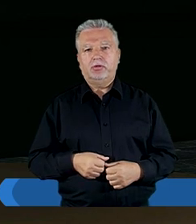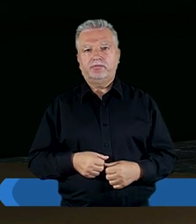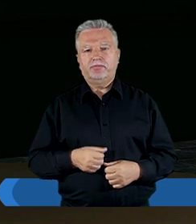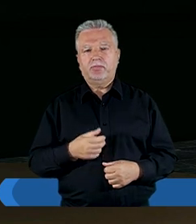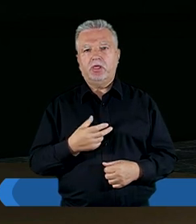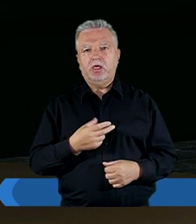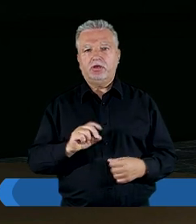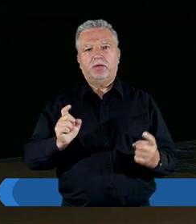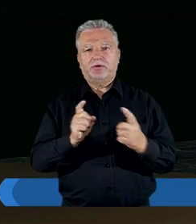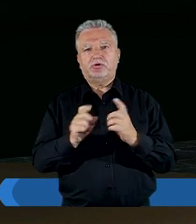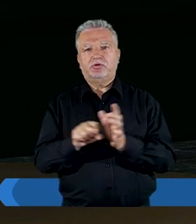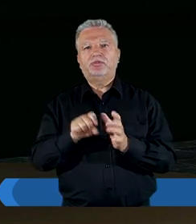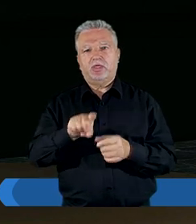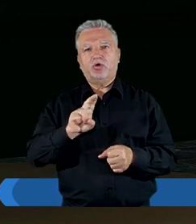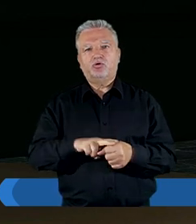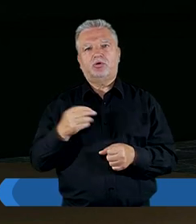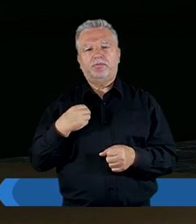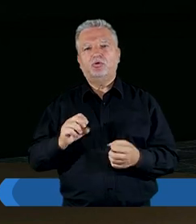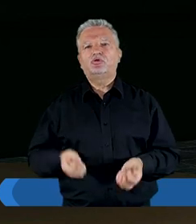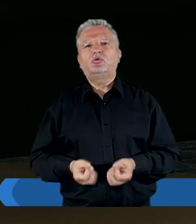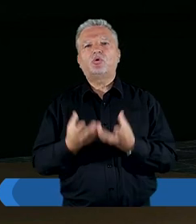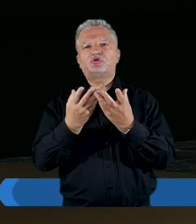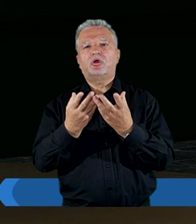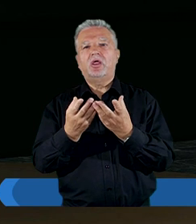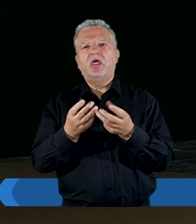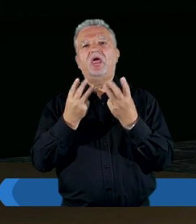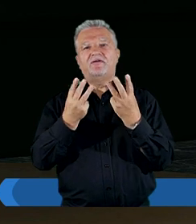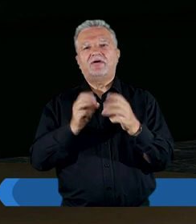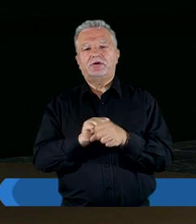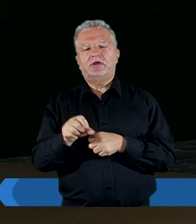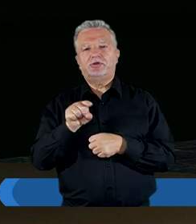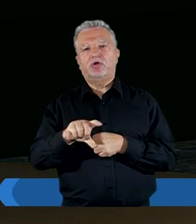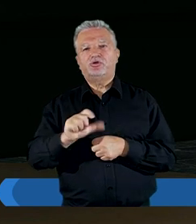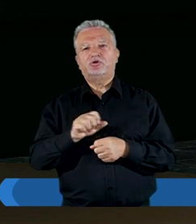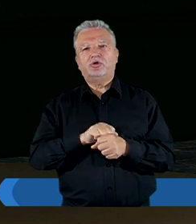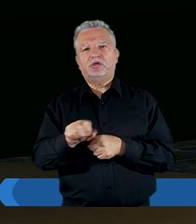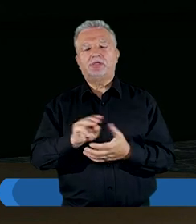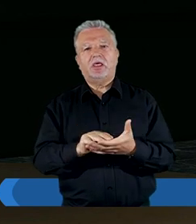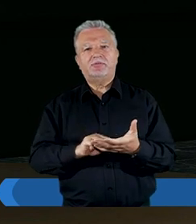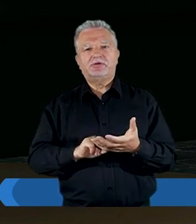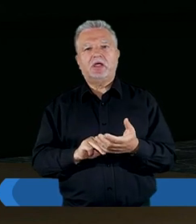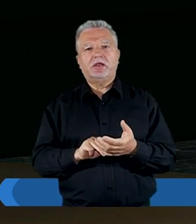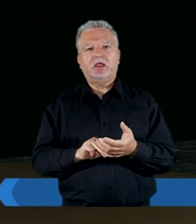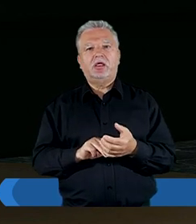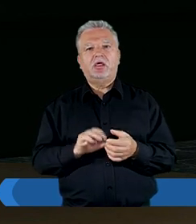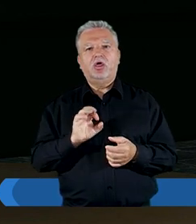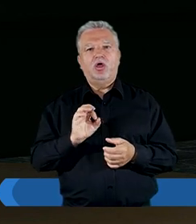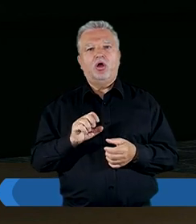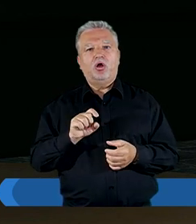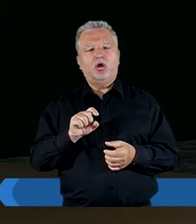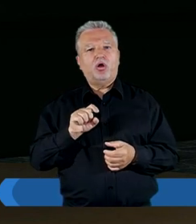do kogoś, kto jest stworzony. Ale ważniejsze jest też może też to, co tutaj jest napisane na temat jakby tych